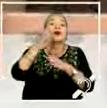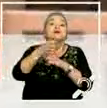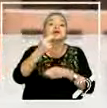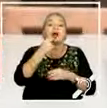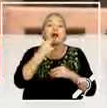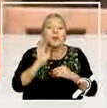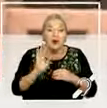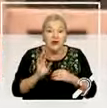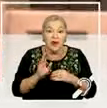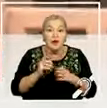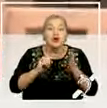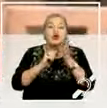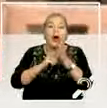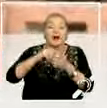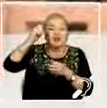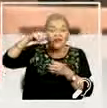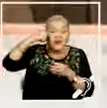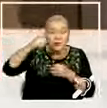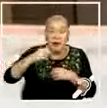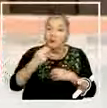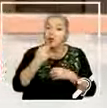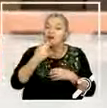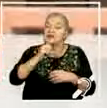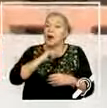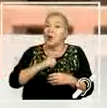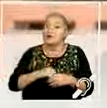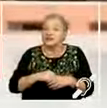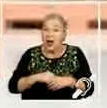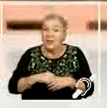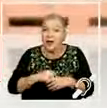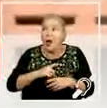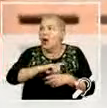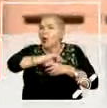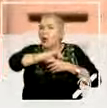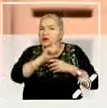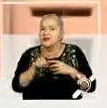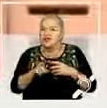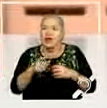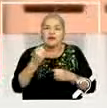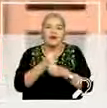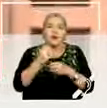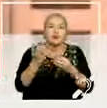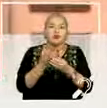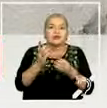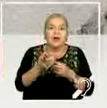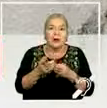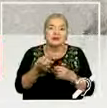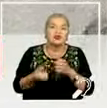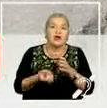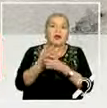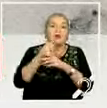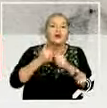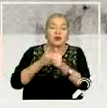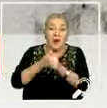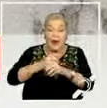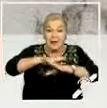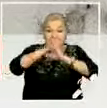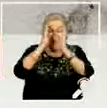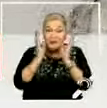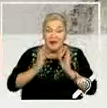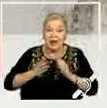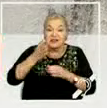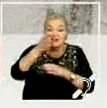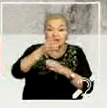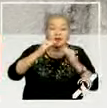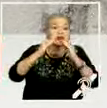iar polițiștii din Constanța s-au autosesizat cu privire la acest caz, iar în această dimineață au descins la casa